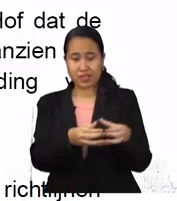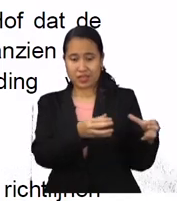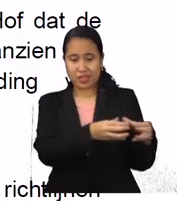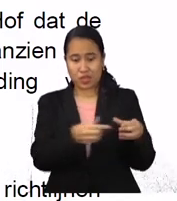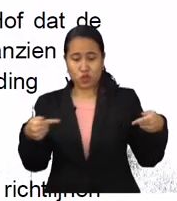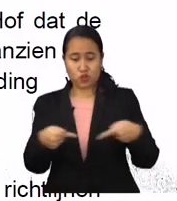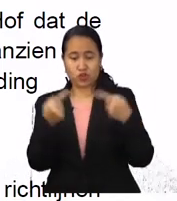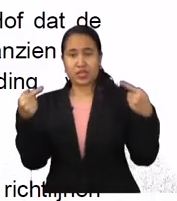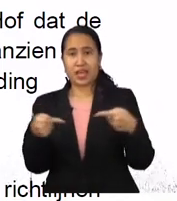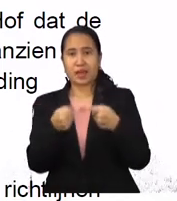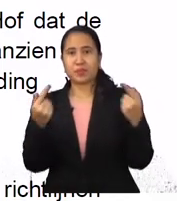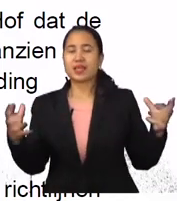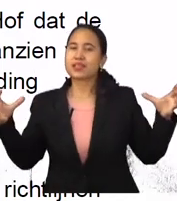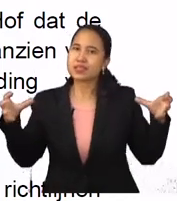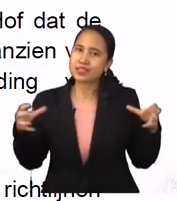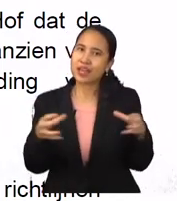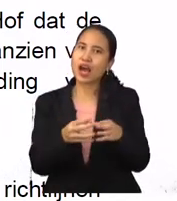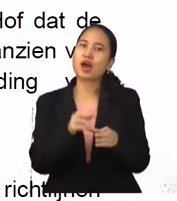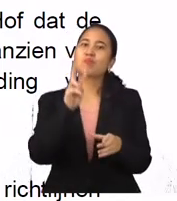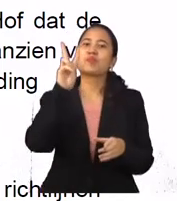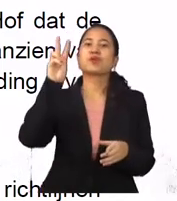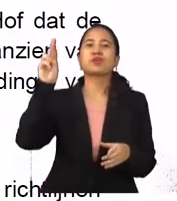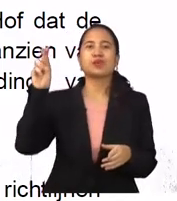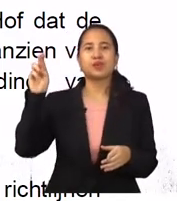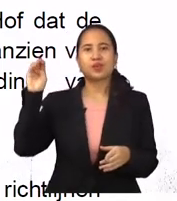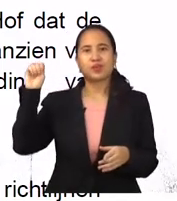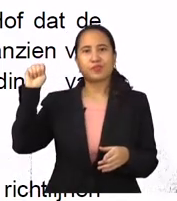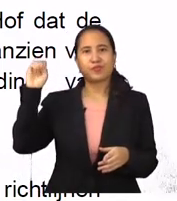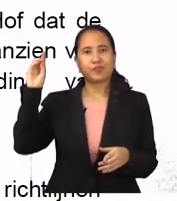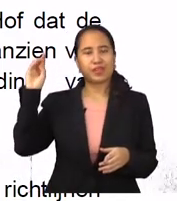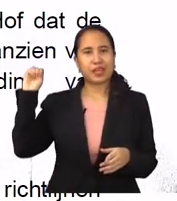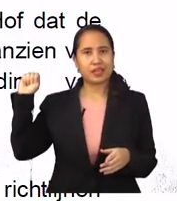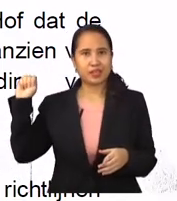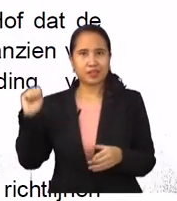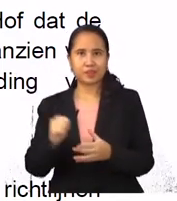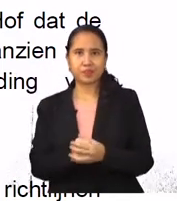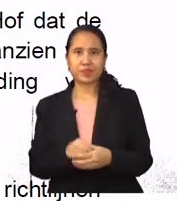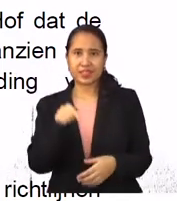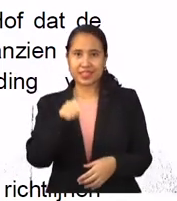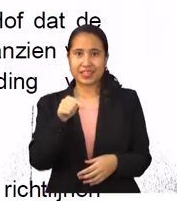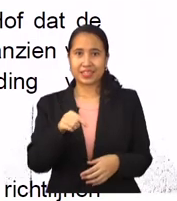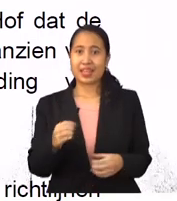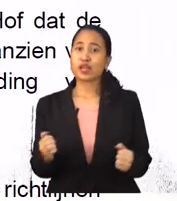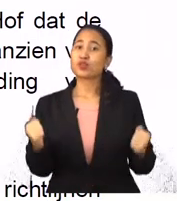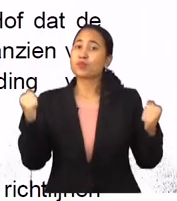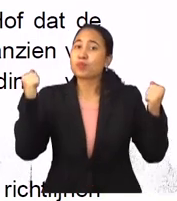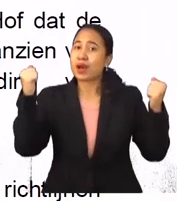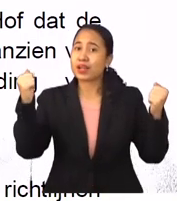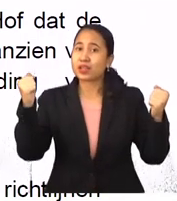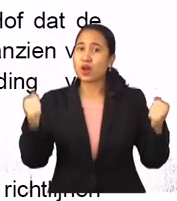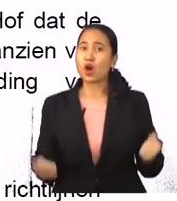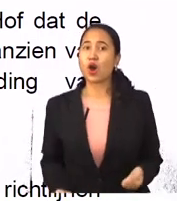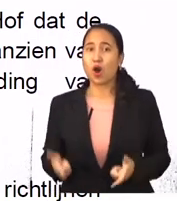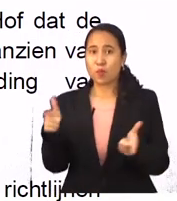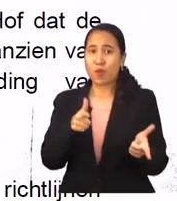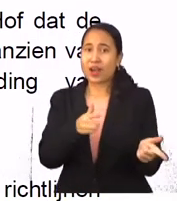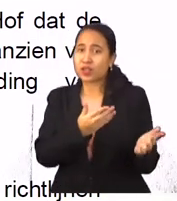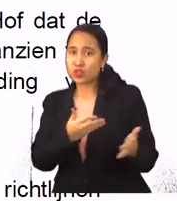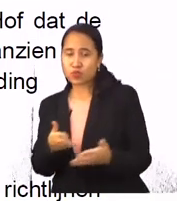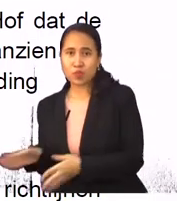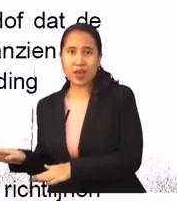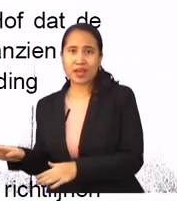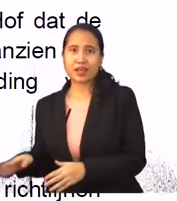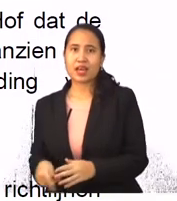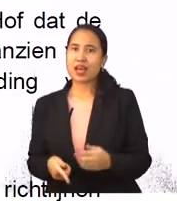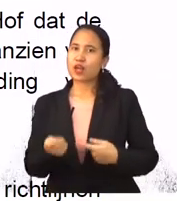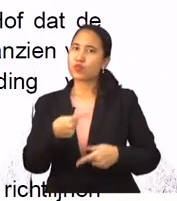het vredesproces aan te sporen of te versnellen. Het kan als aanmoediging fungeren om de wapens neer te leggen in ruil voor